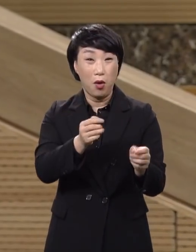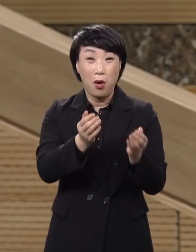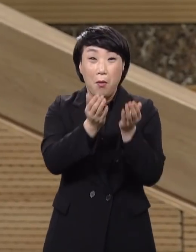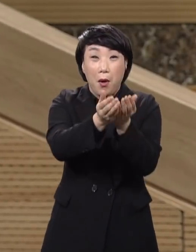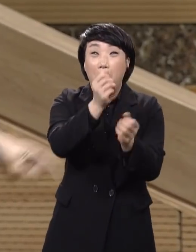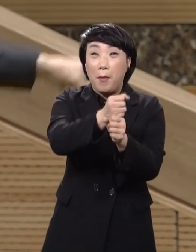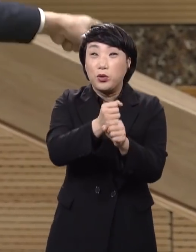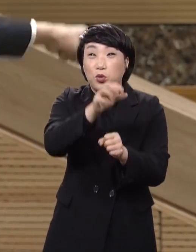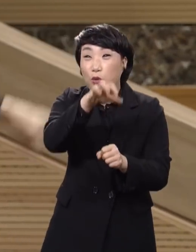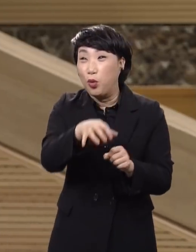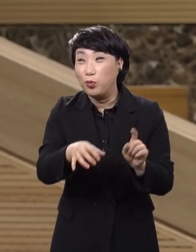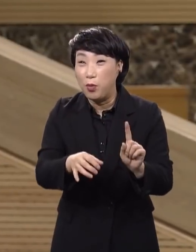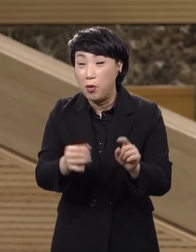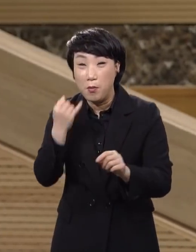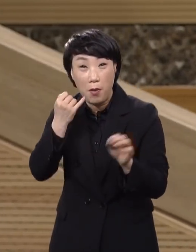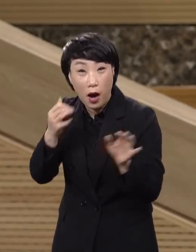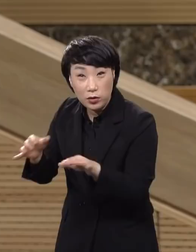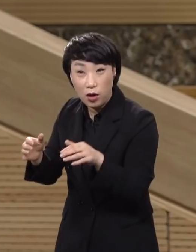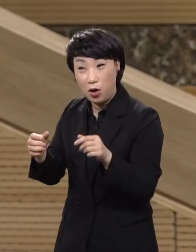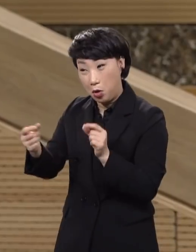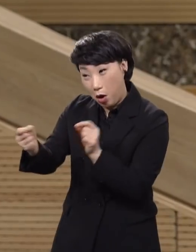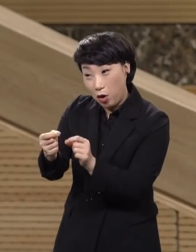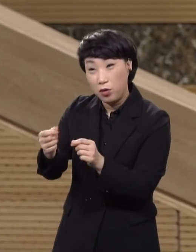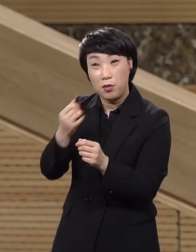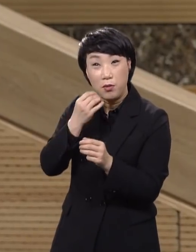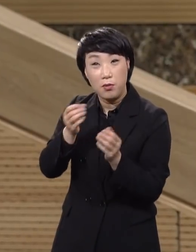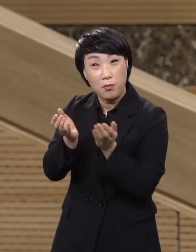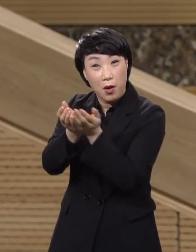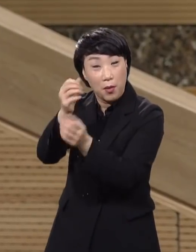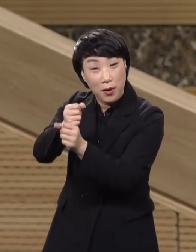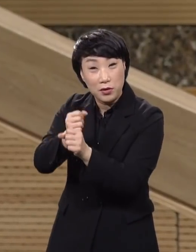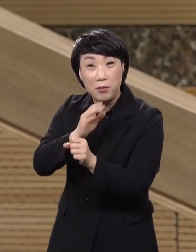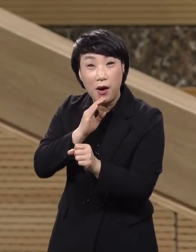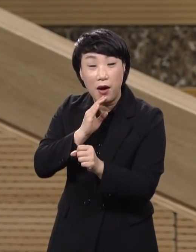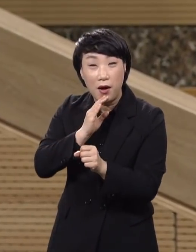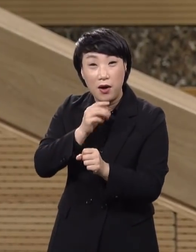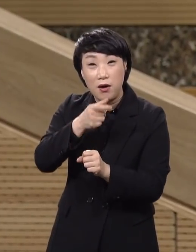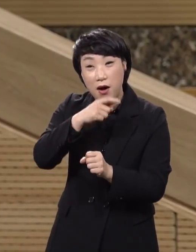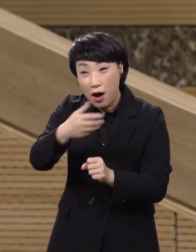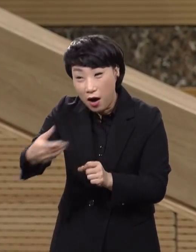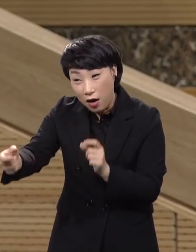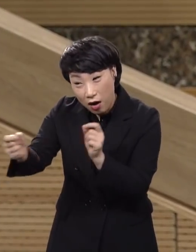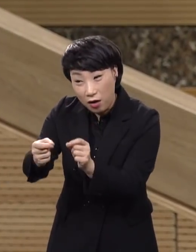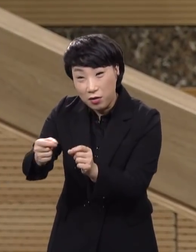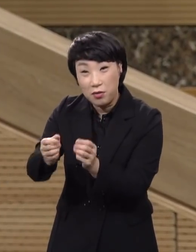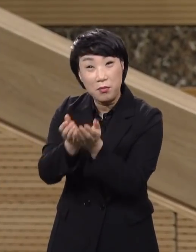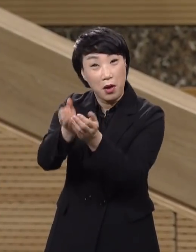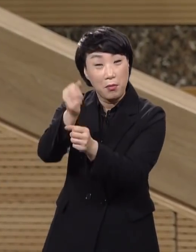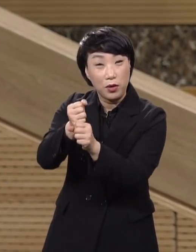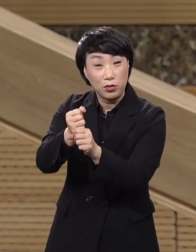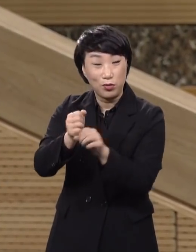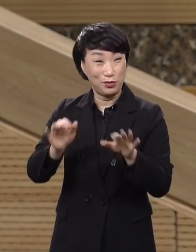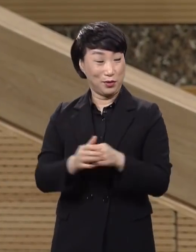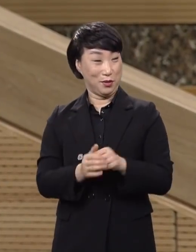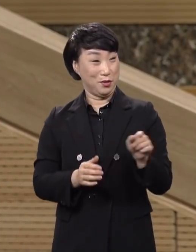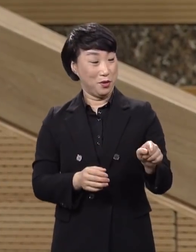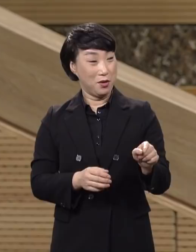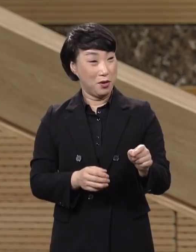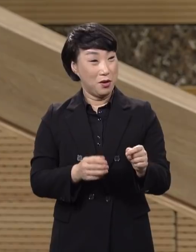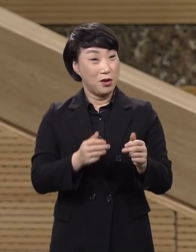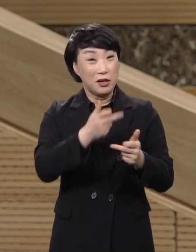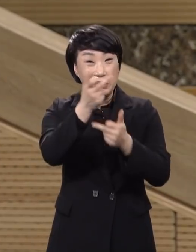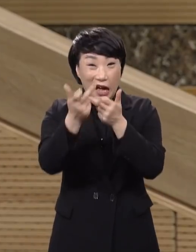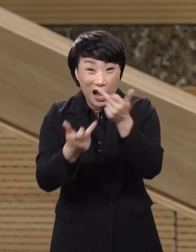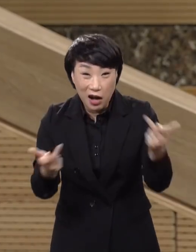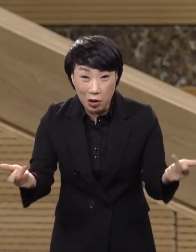방주를 지어도 바닷가에 짓든 아니면 강가에 질 것이지 웬 방주를 산꼭대기에다 지어 도대체